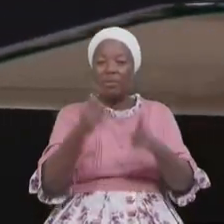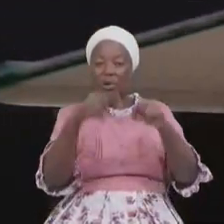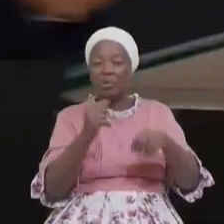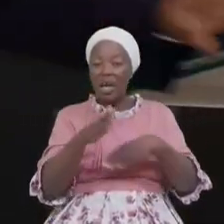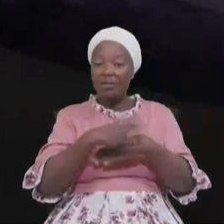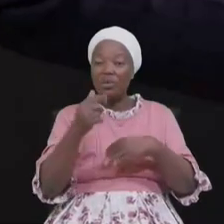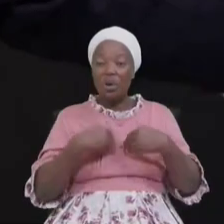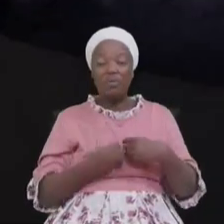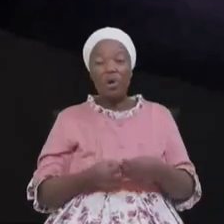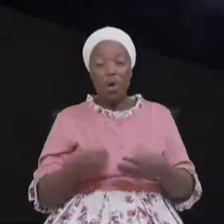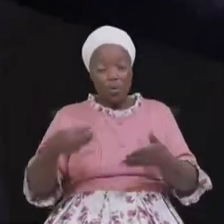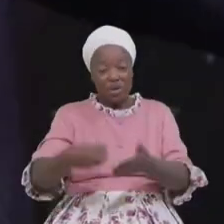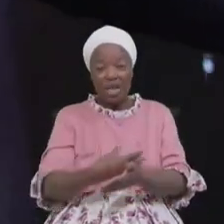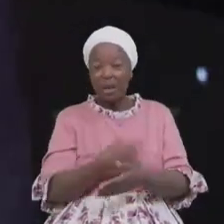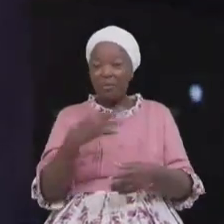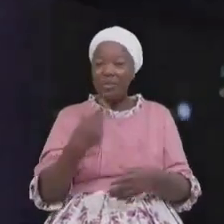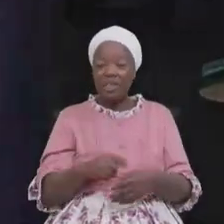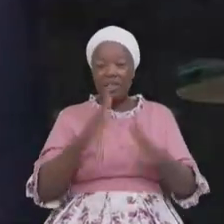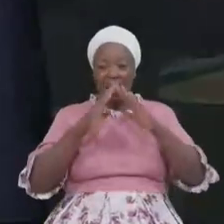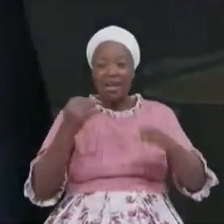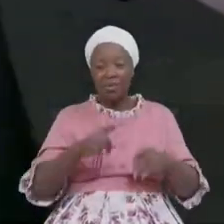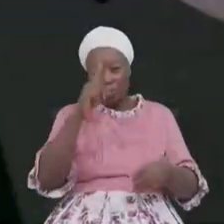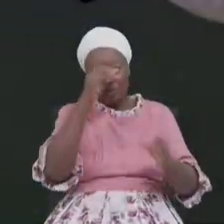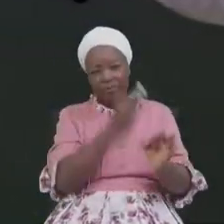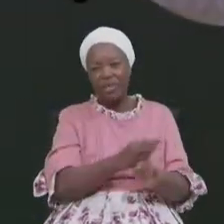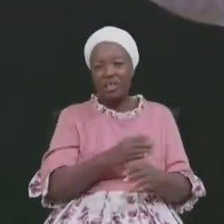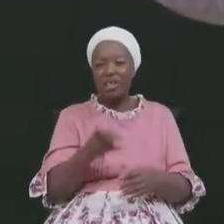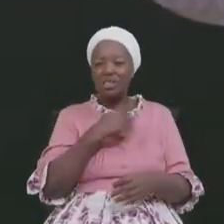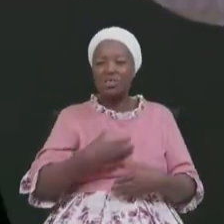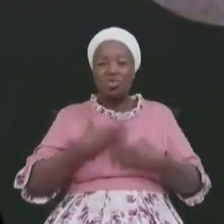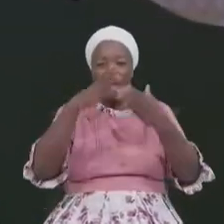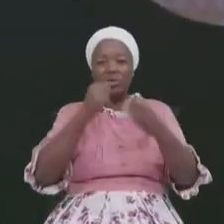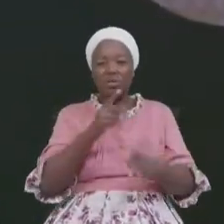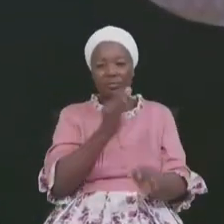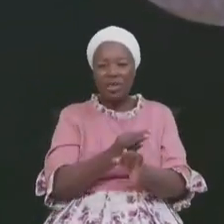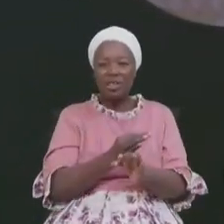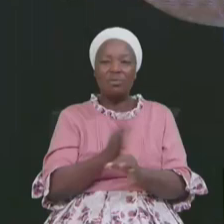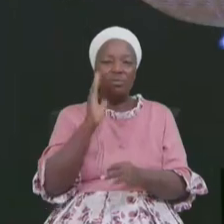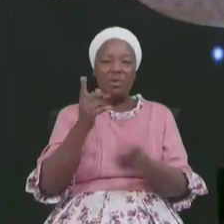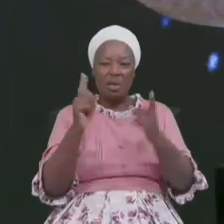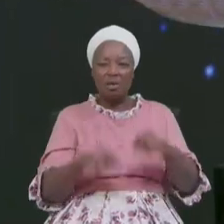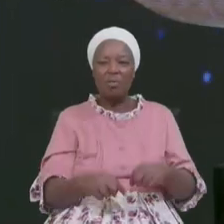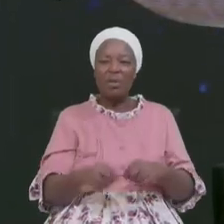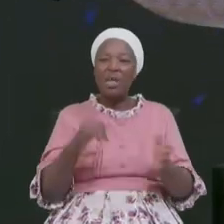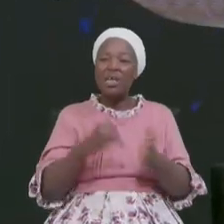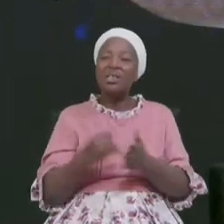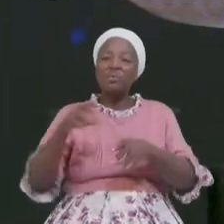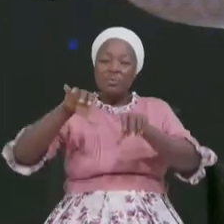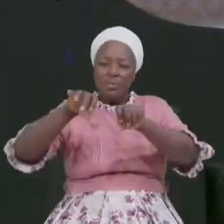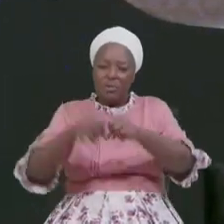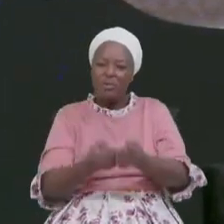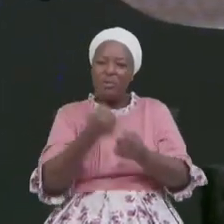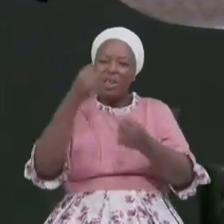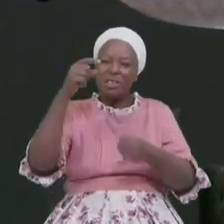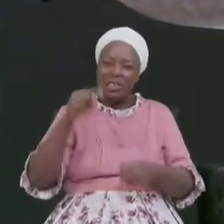observé le silence de la foi, il y a les cris de la foi. fait tomber les